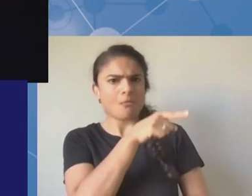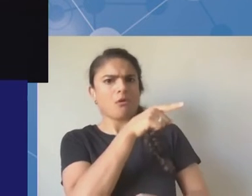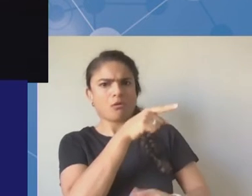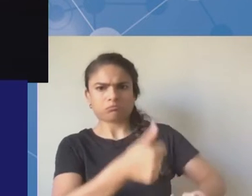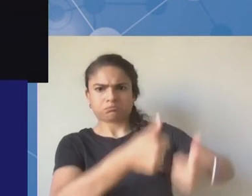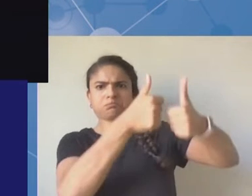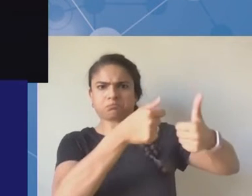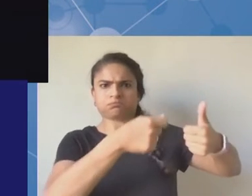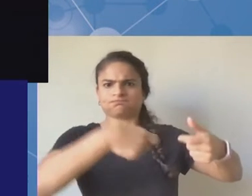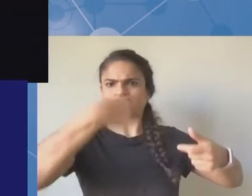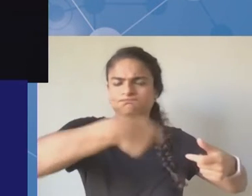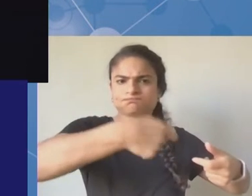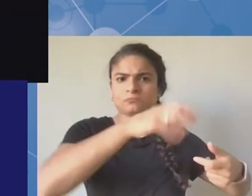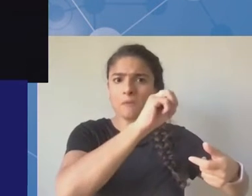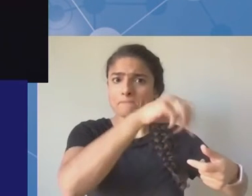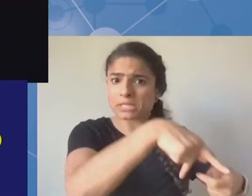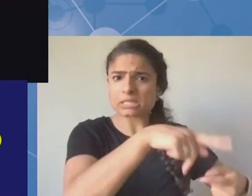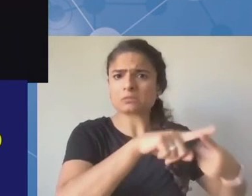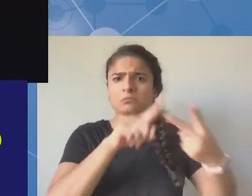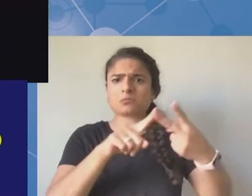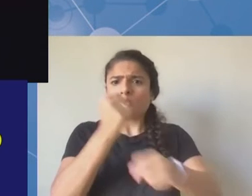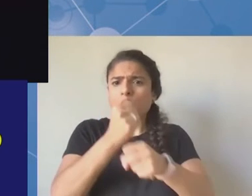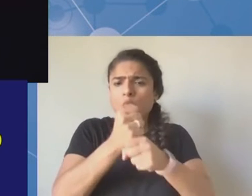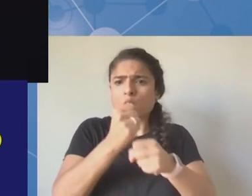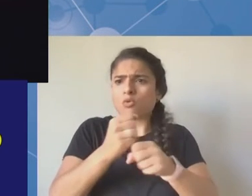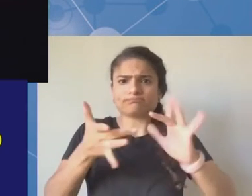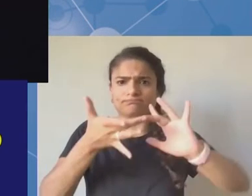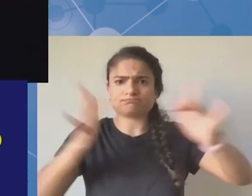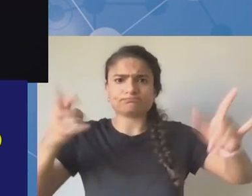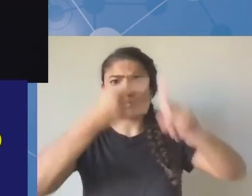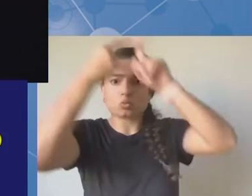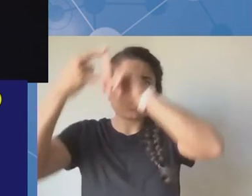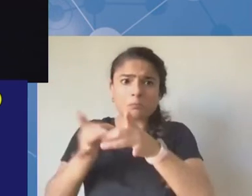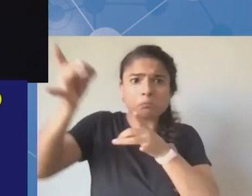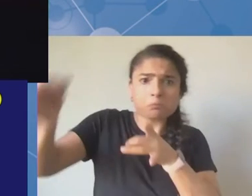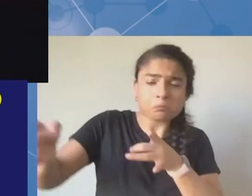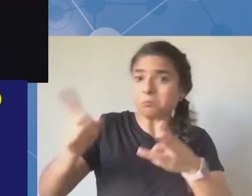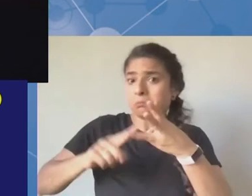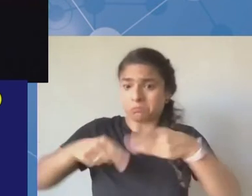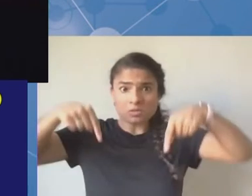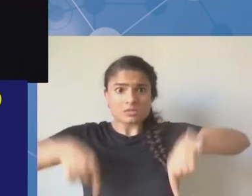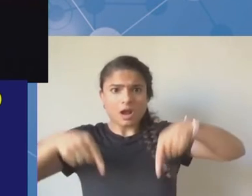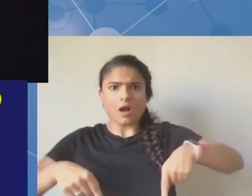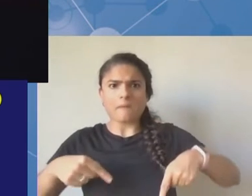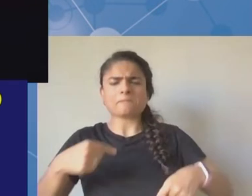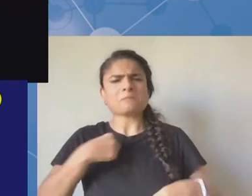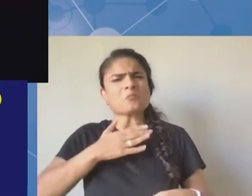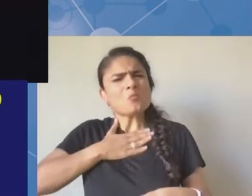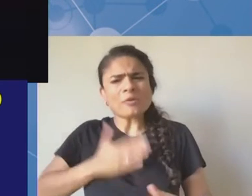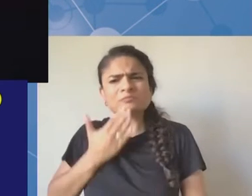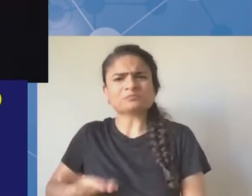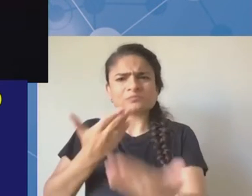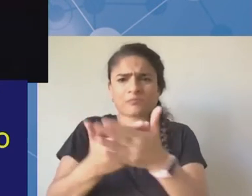некоторые соединяются с нами через интернет. Я бы хотела подсказать следующее. Может быть, в будущем